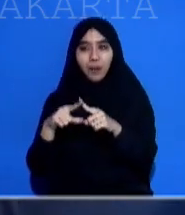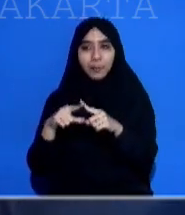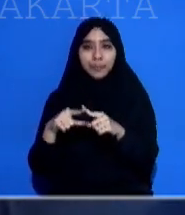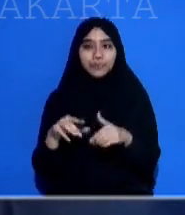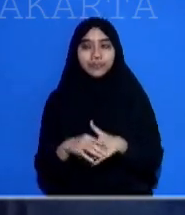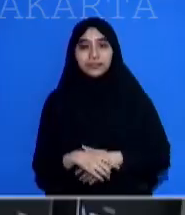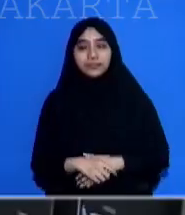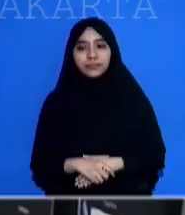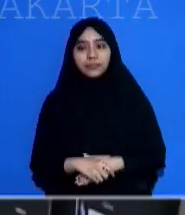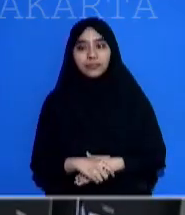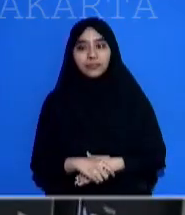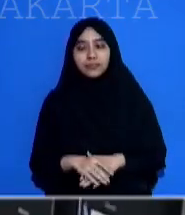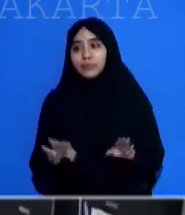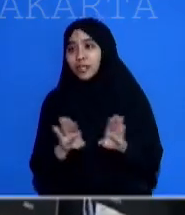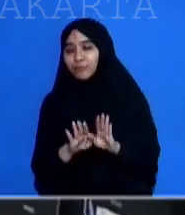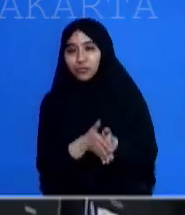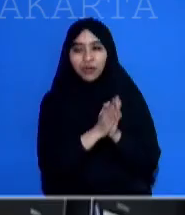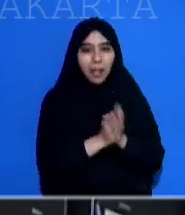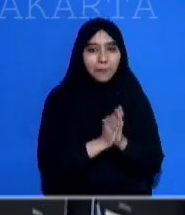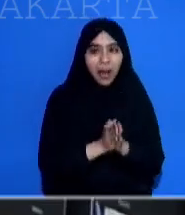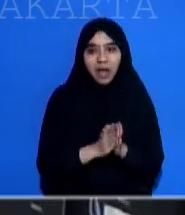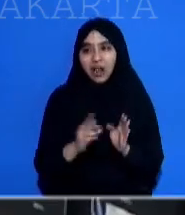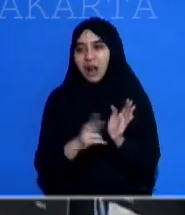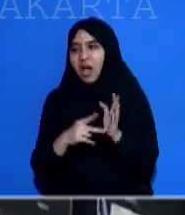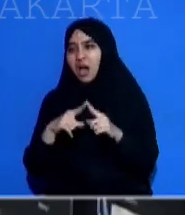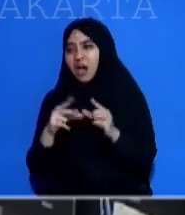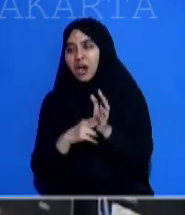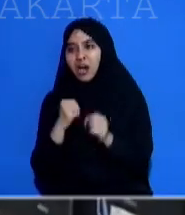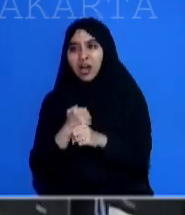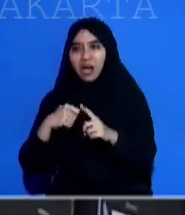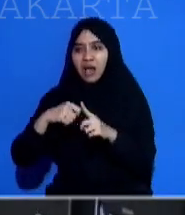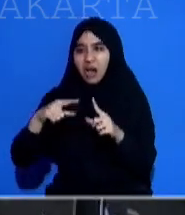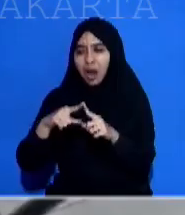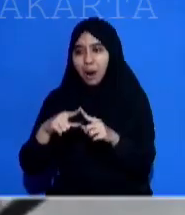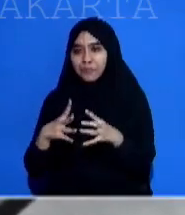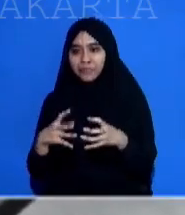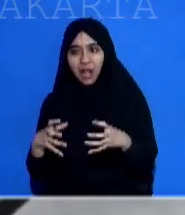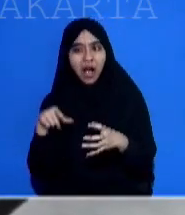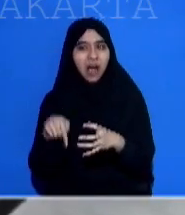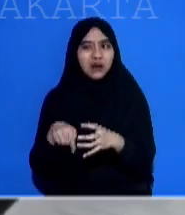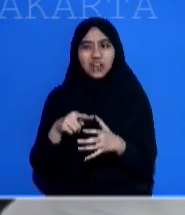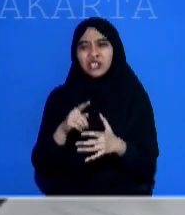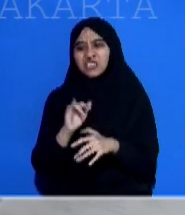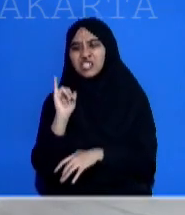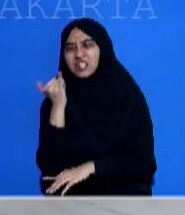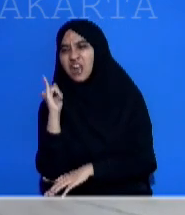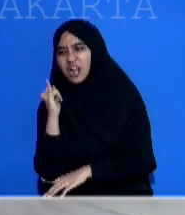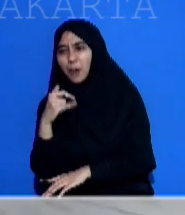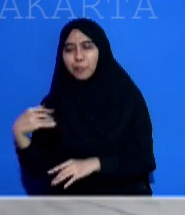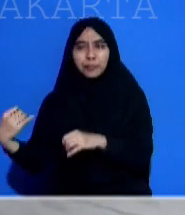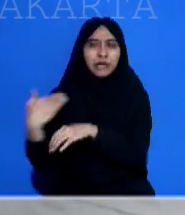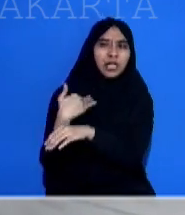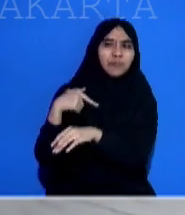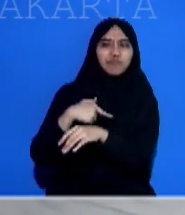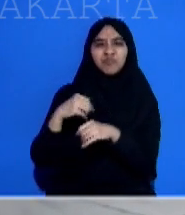pada musim libur lebaran sebagai bahan pembuat gudek di sampai mendatangkan nangka muda dari Palembang padahal biasanya